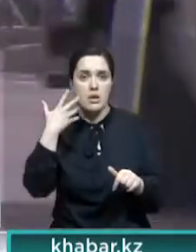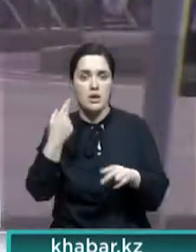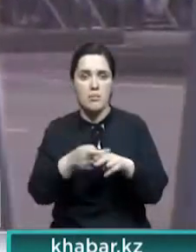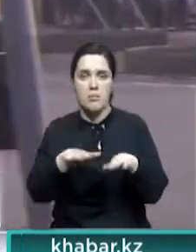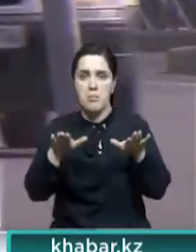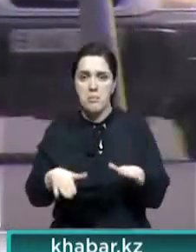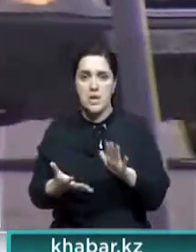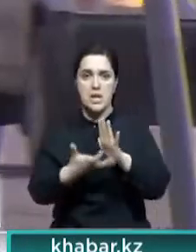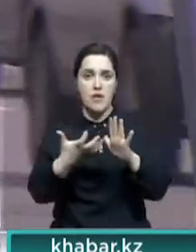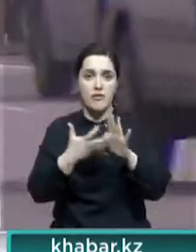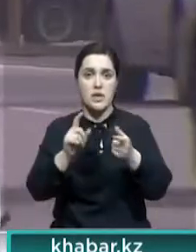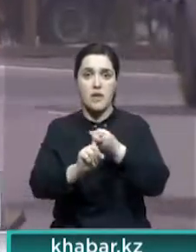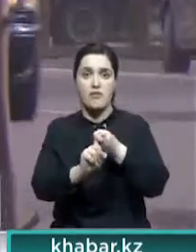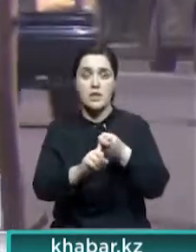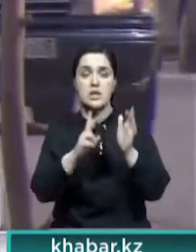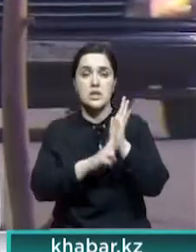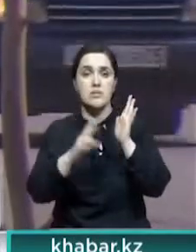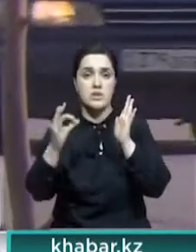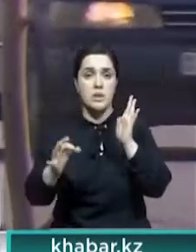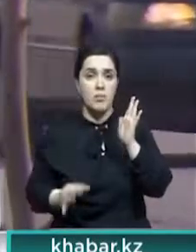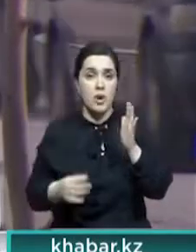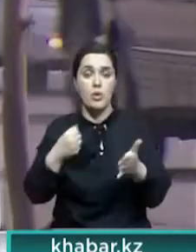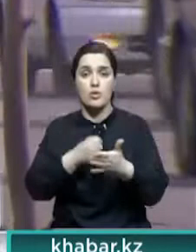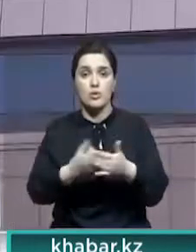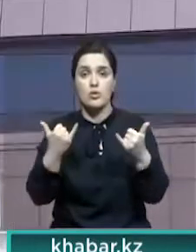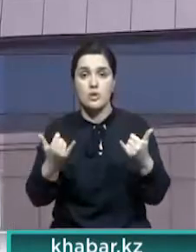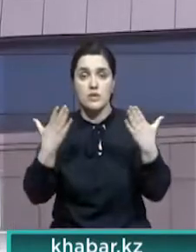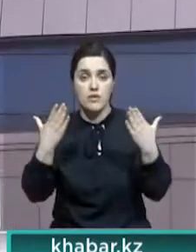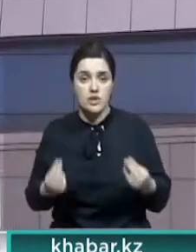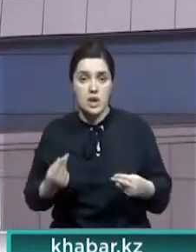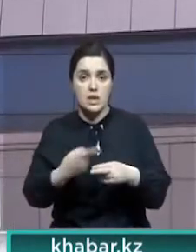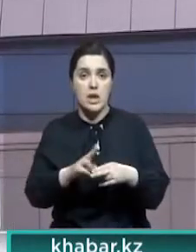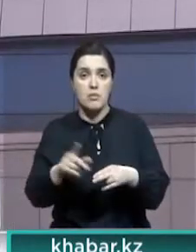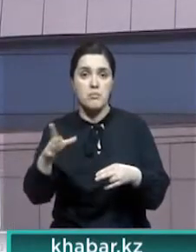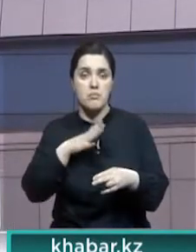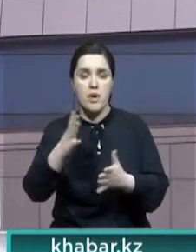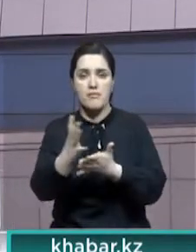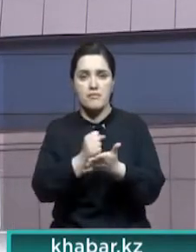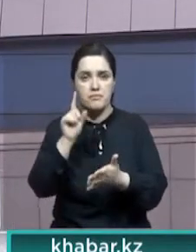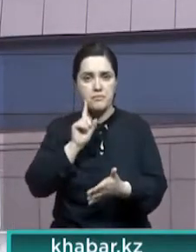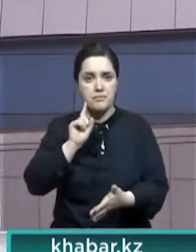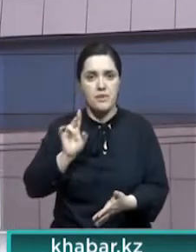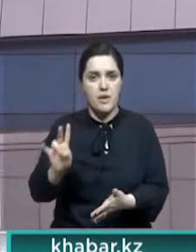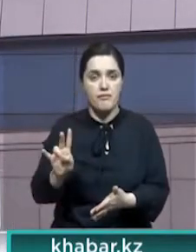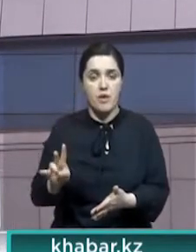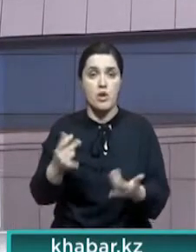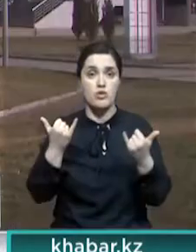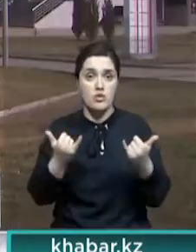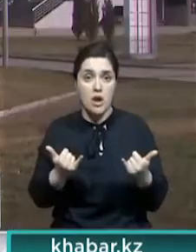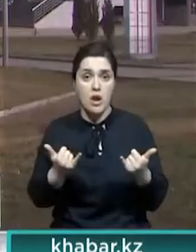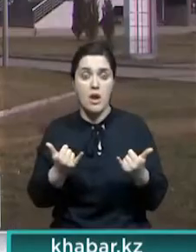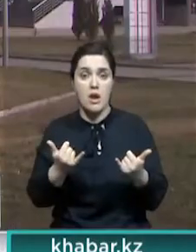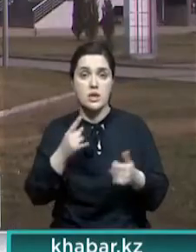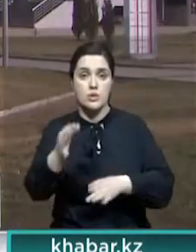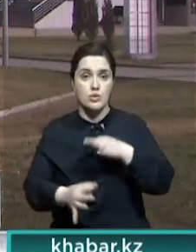когда загруженность инфекционных клиник превышает 70%. До сегодняшнего дня комплекс находился в резерве. Добавлю,